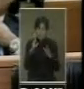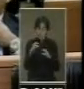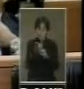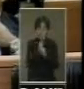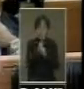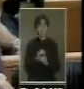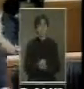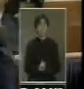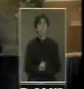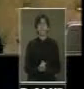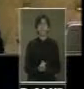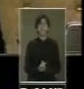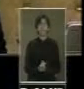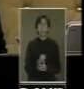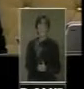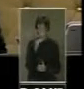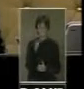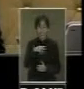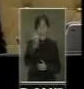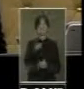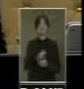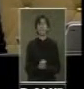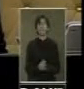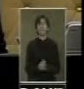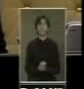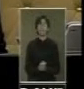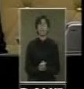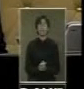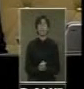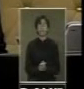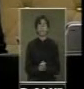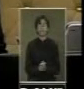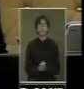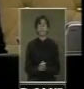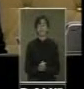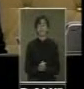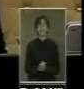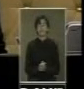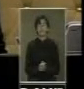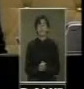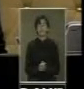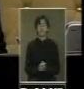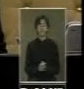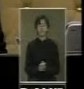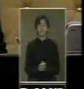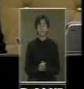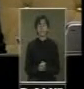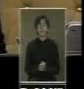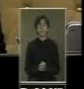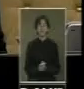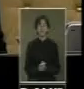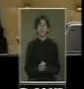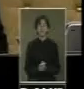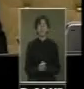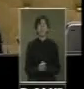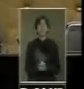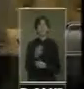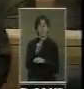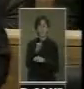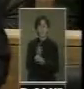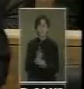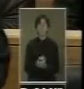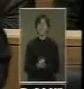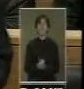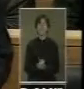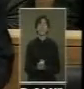ครับ เอาครับครับท่านขอเสนอแนะมาเลยนะครับ ท่านประธานครับจริงๆก็